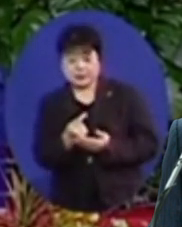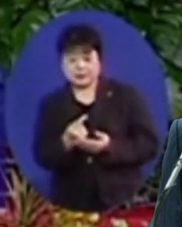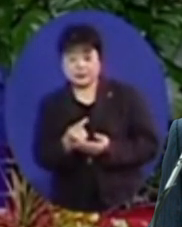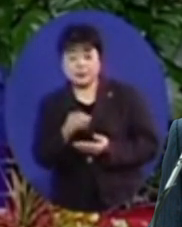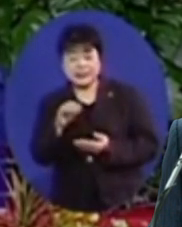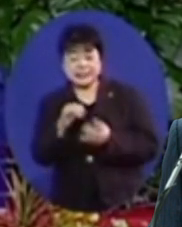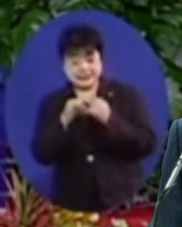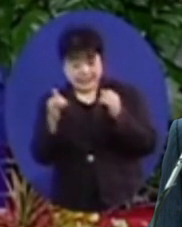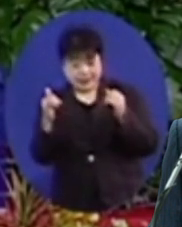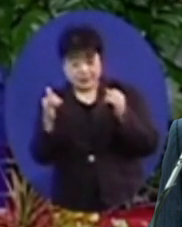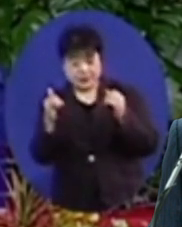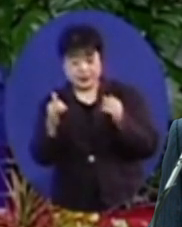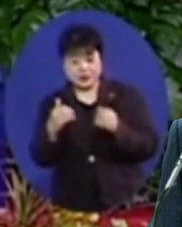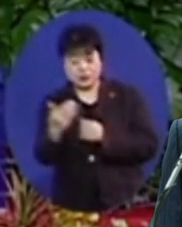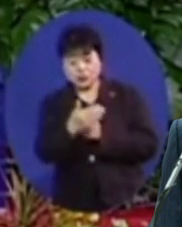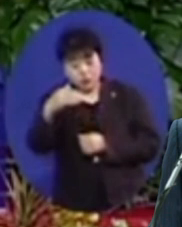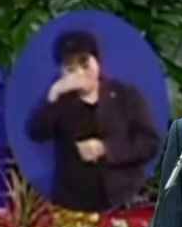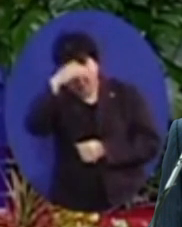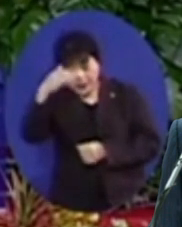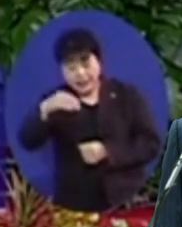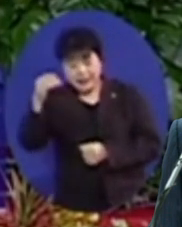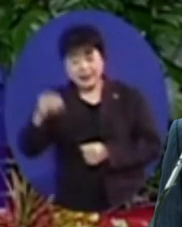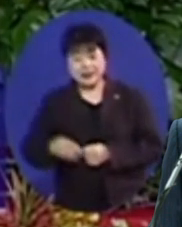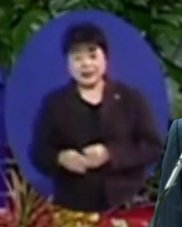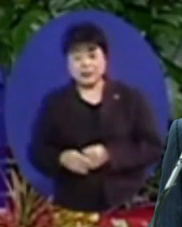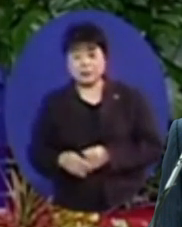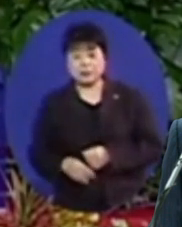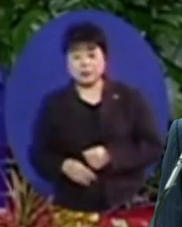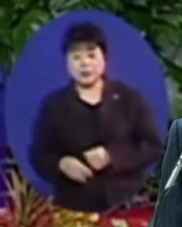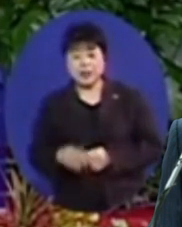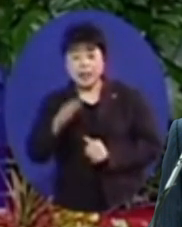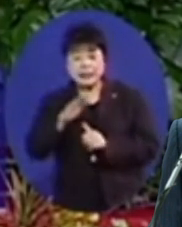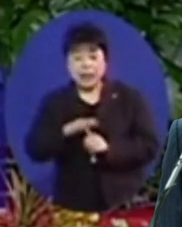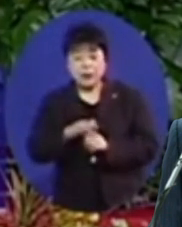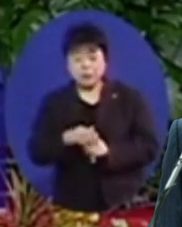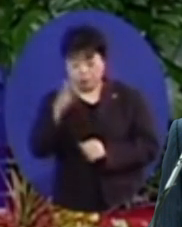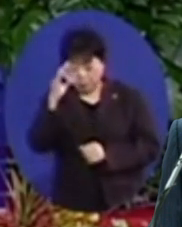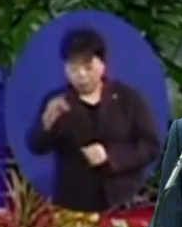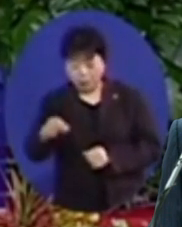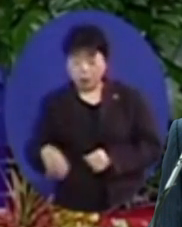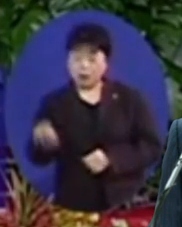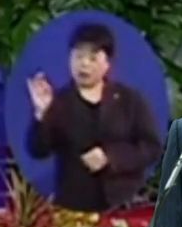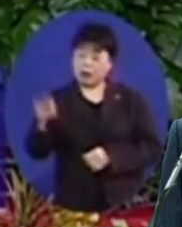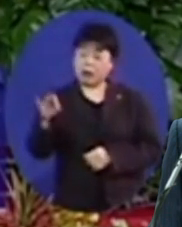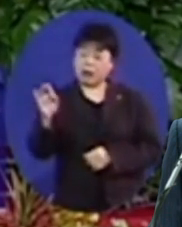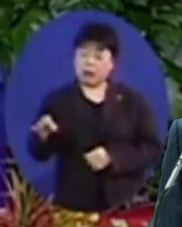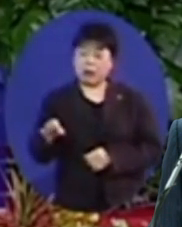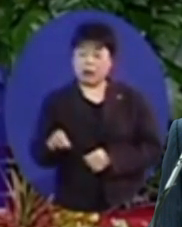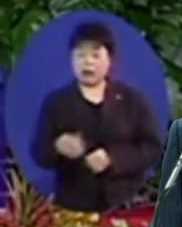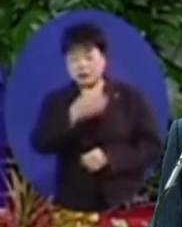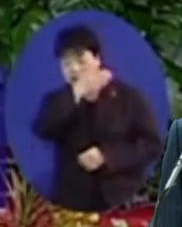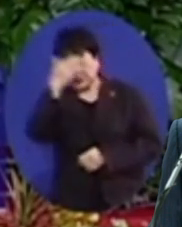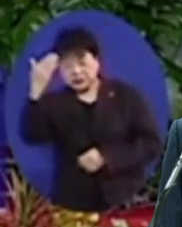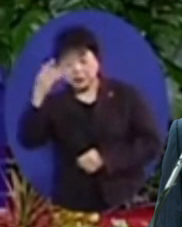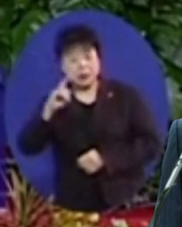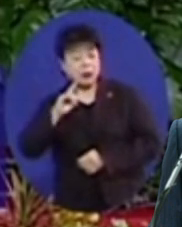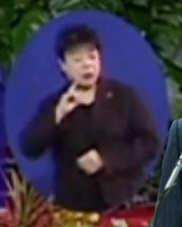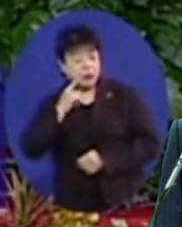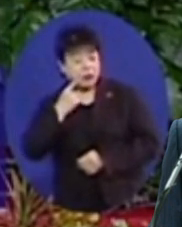블레셋 사람이 둘러보다가 다윗을 보고 업신여기니 이는 그가 젊고 붉고 용모가